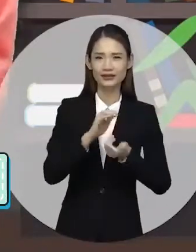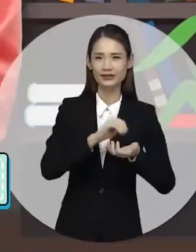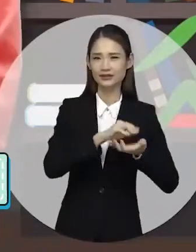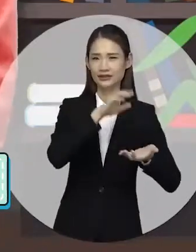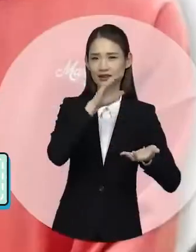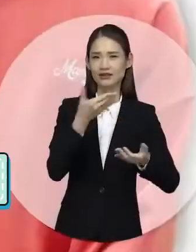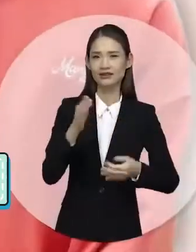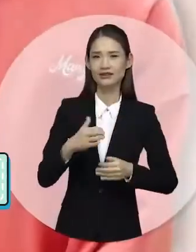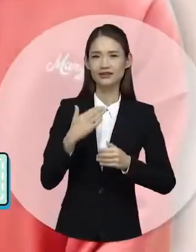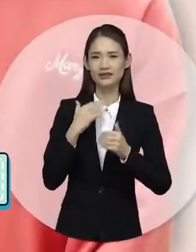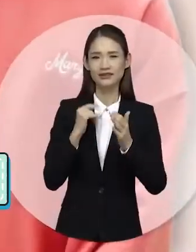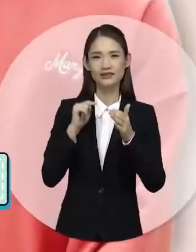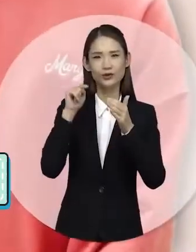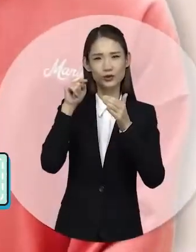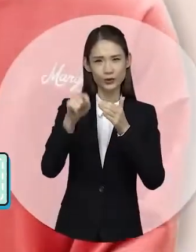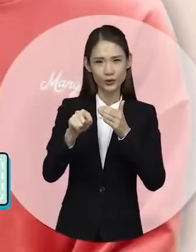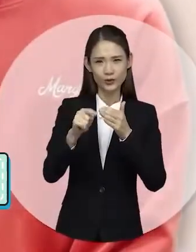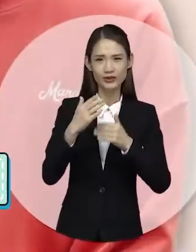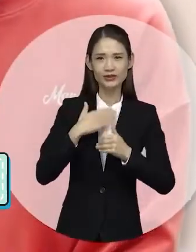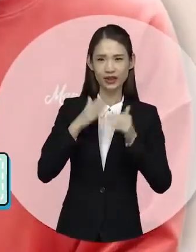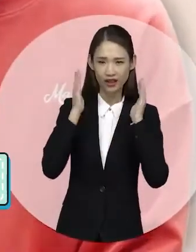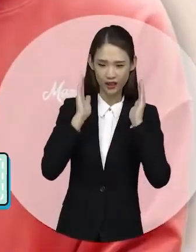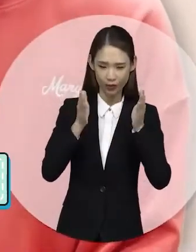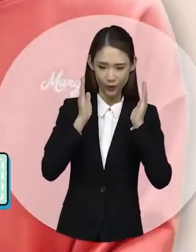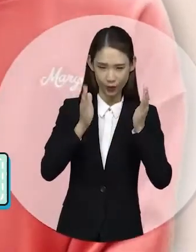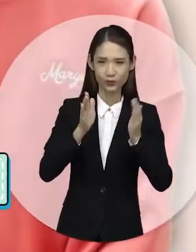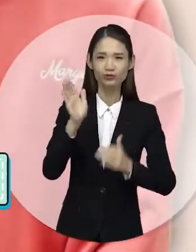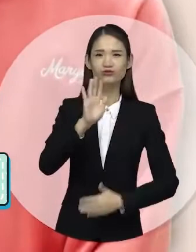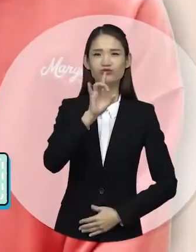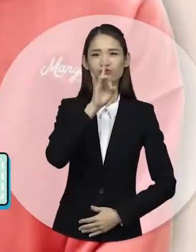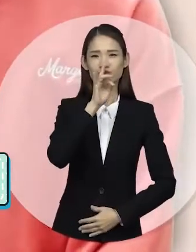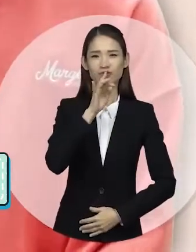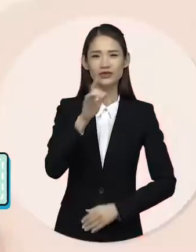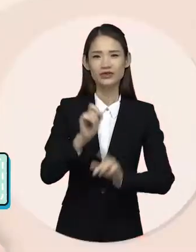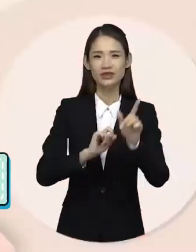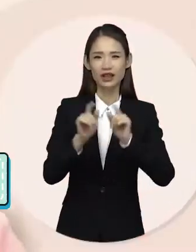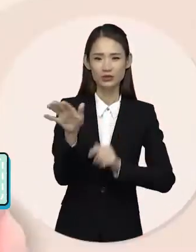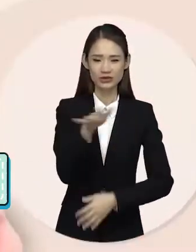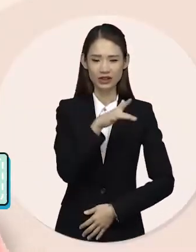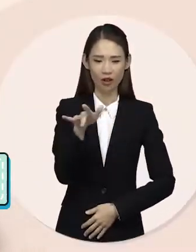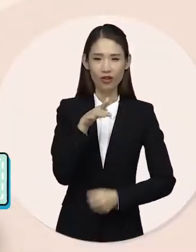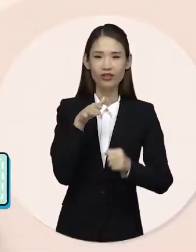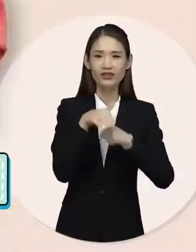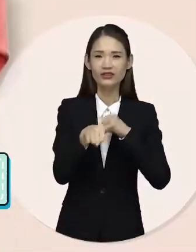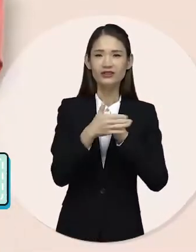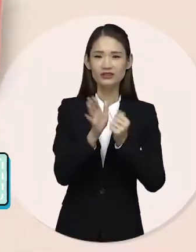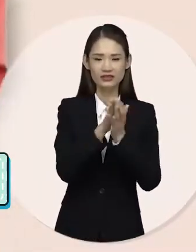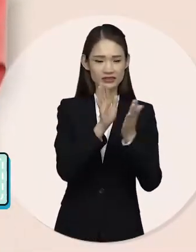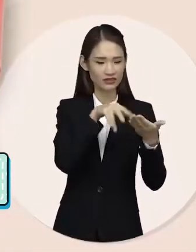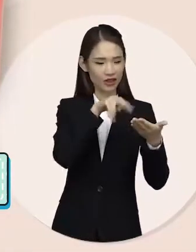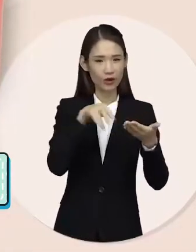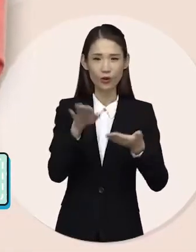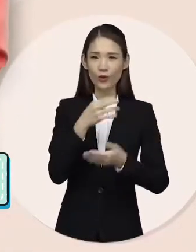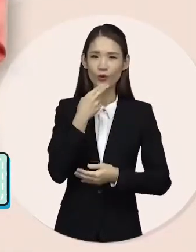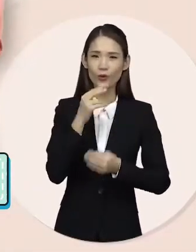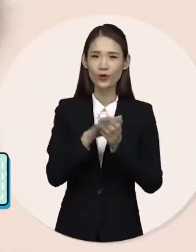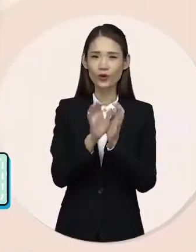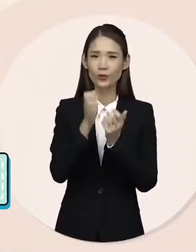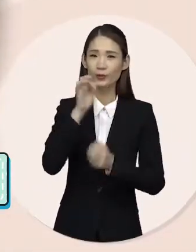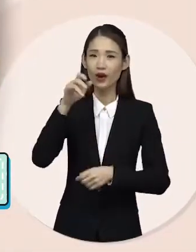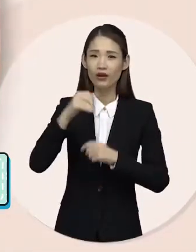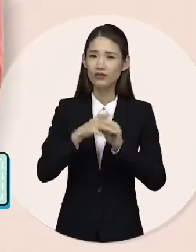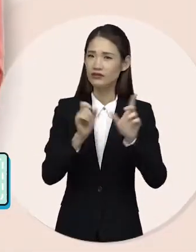전공서적 쌓아놓고. 하지만 도서관에는 제가 공부할 수가 없었어요. 다 터치식이고 이게 제가 볼 수 있는 책도 많지 않고